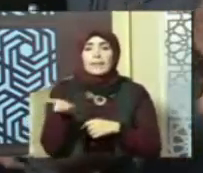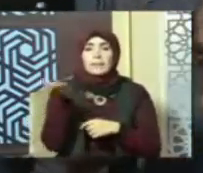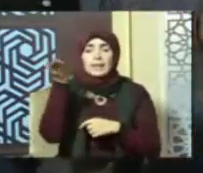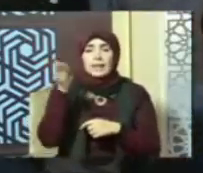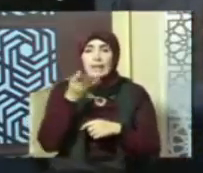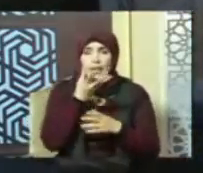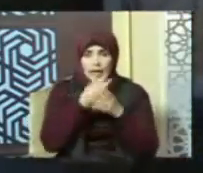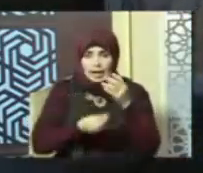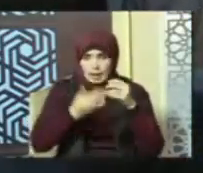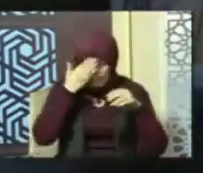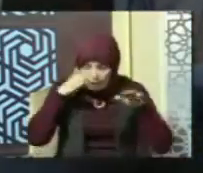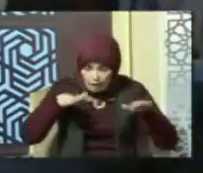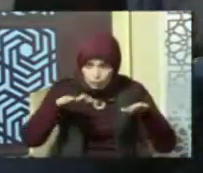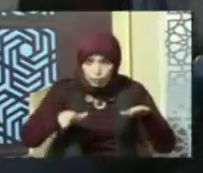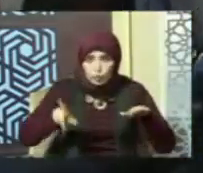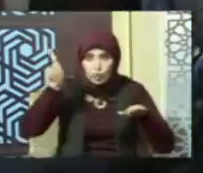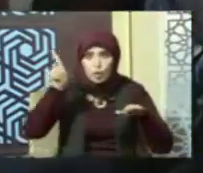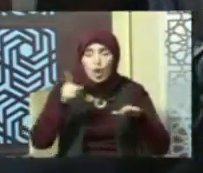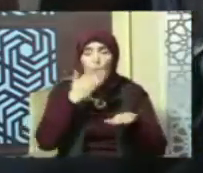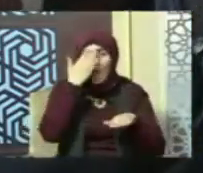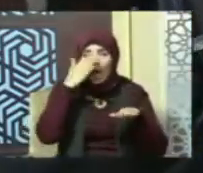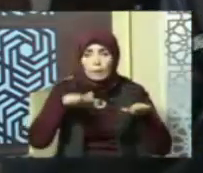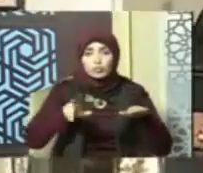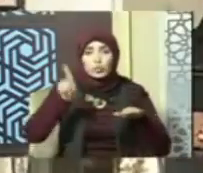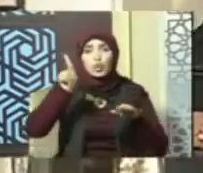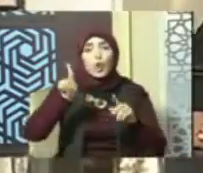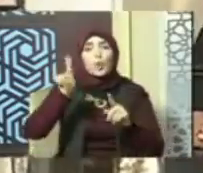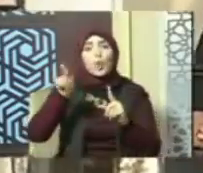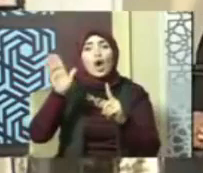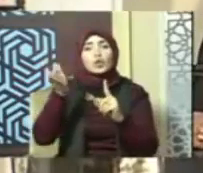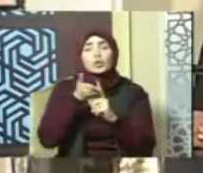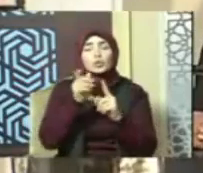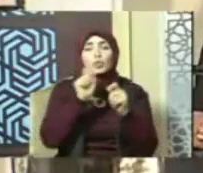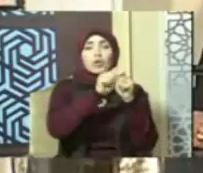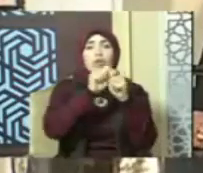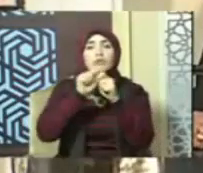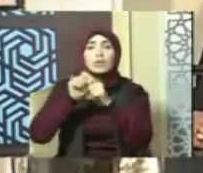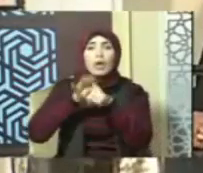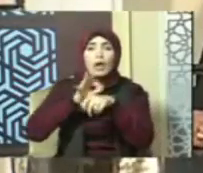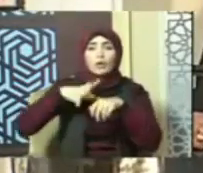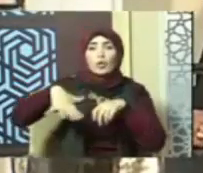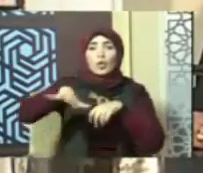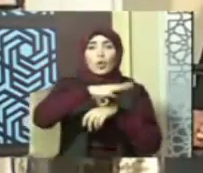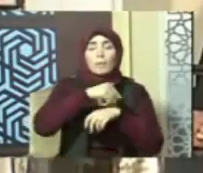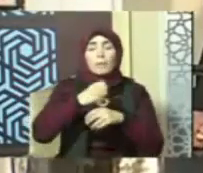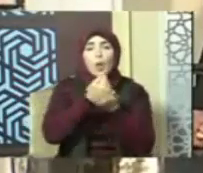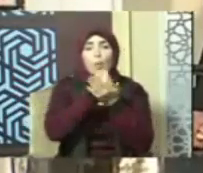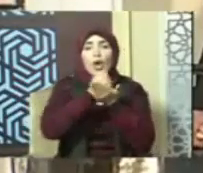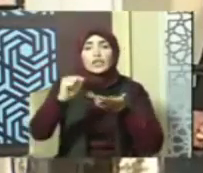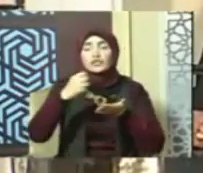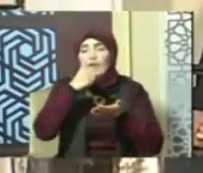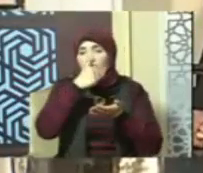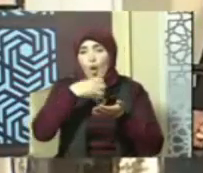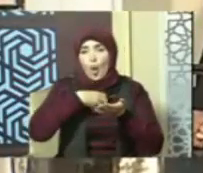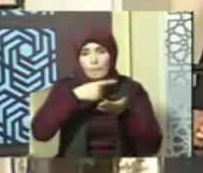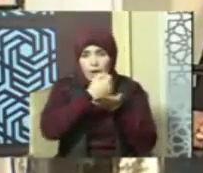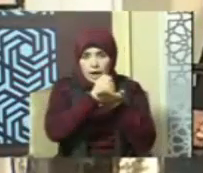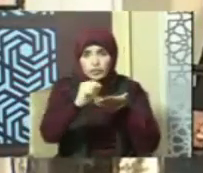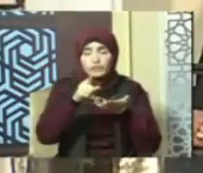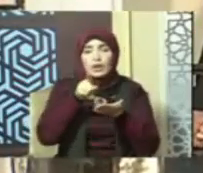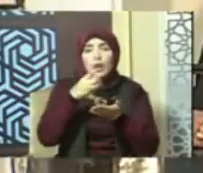بن عبد الله عبد الله ورسوله نصح الأمة وكشف الله به